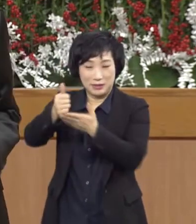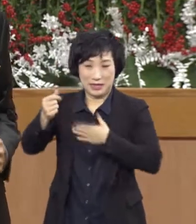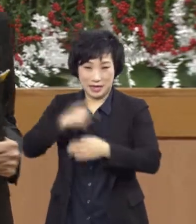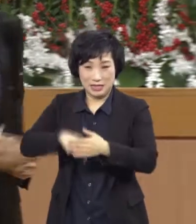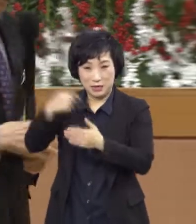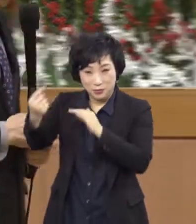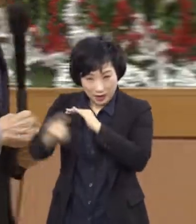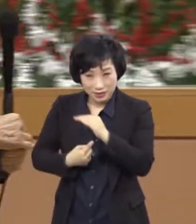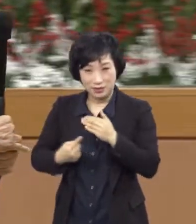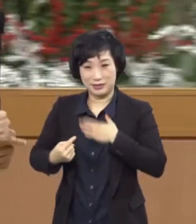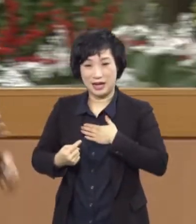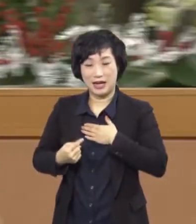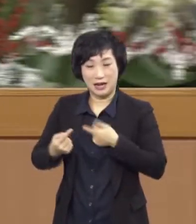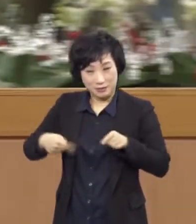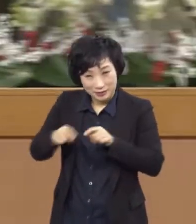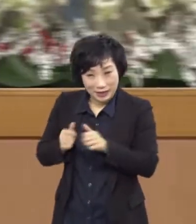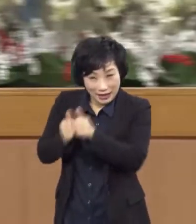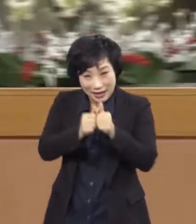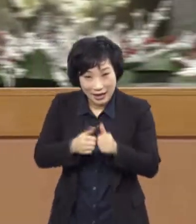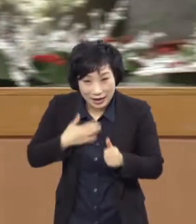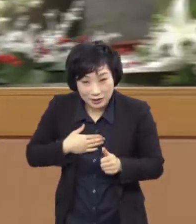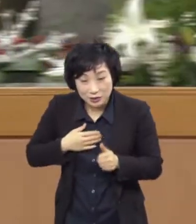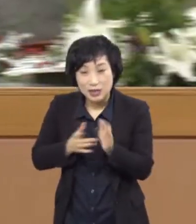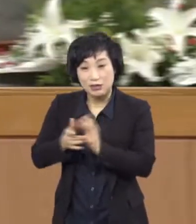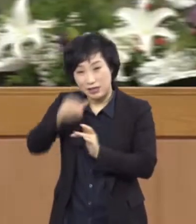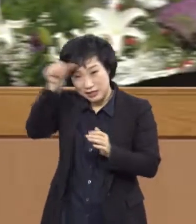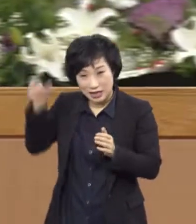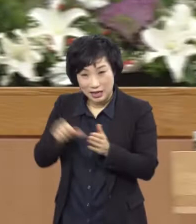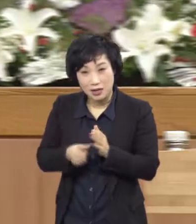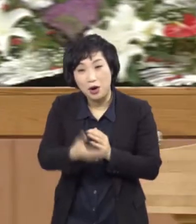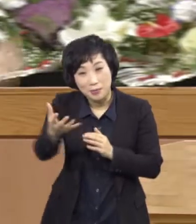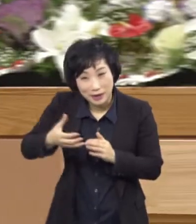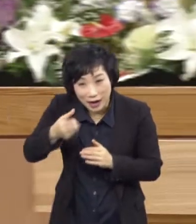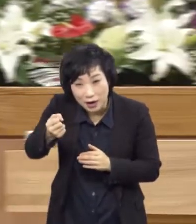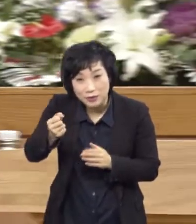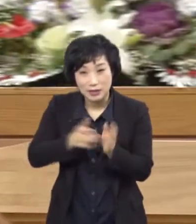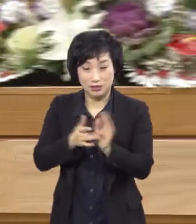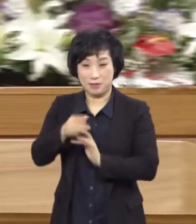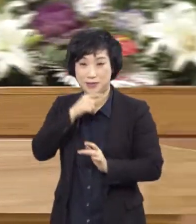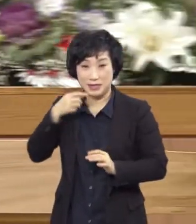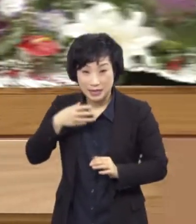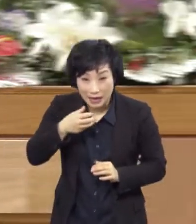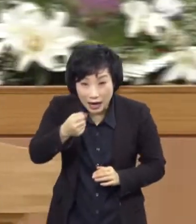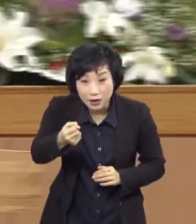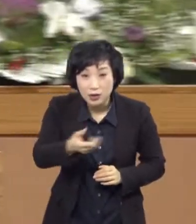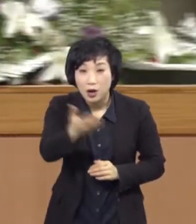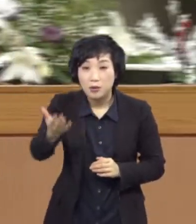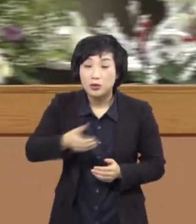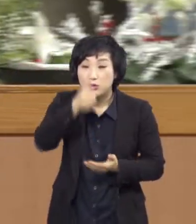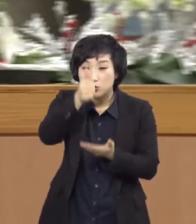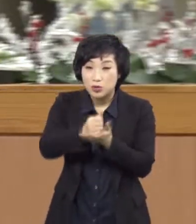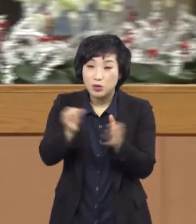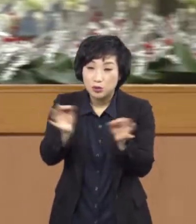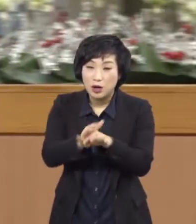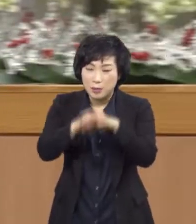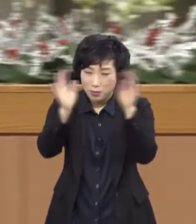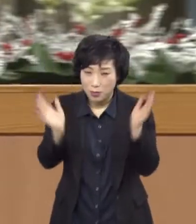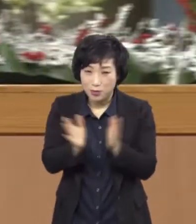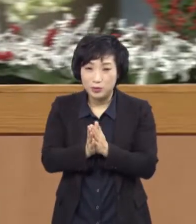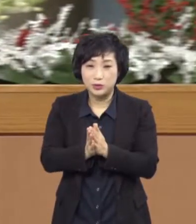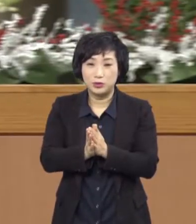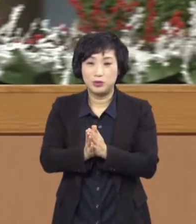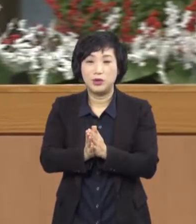와 계십니다. 그 생애를 다 가지고 피를 가지고 속죄를 허락하기